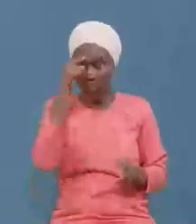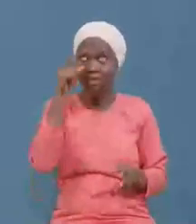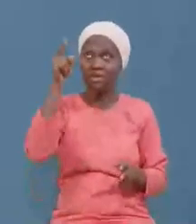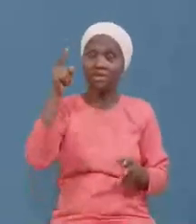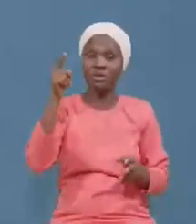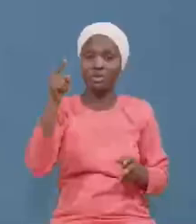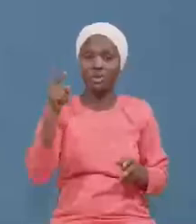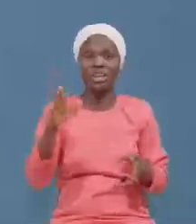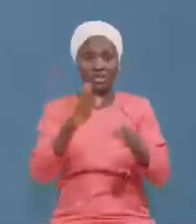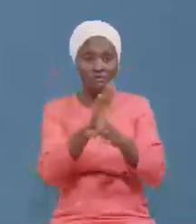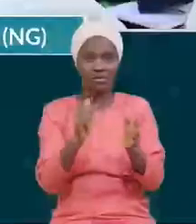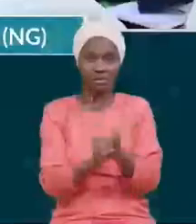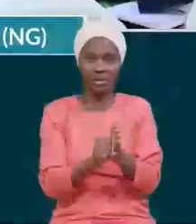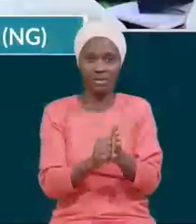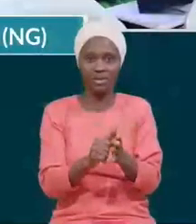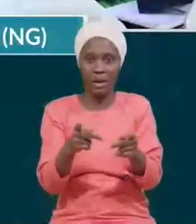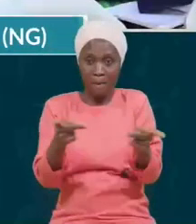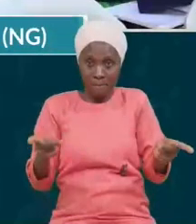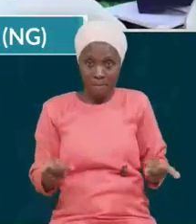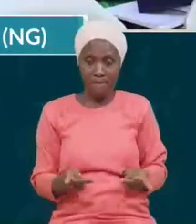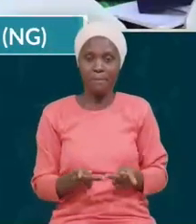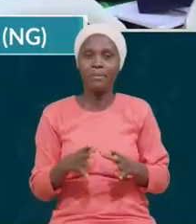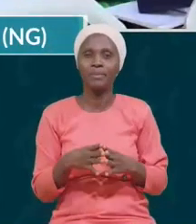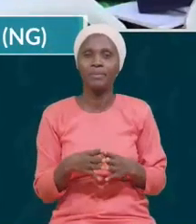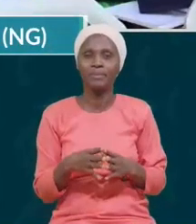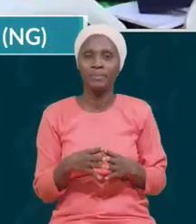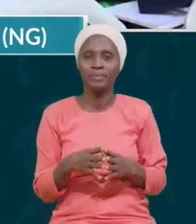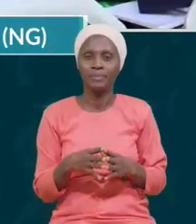Parce qu'il est qualifié pour ce poste.